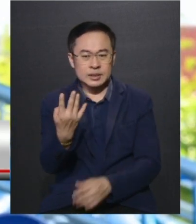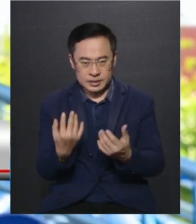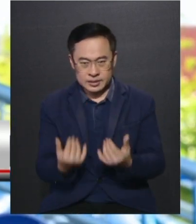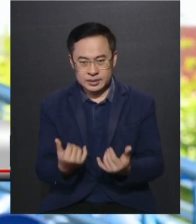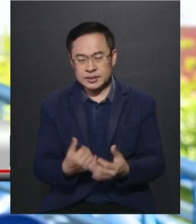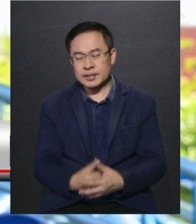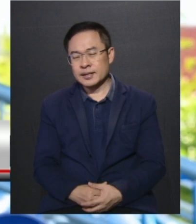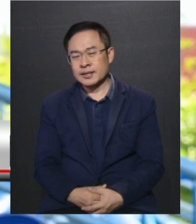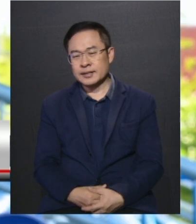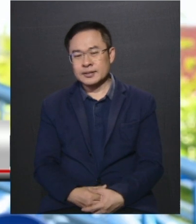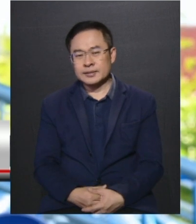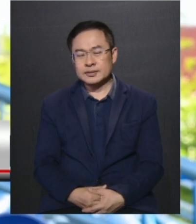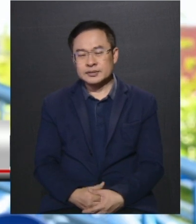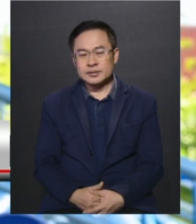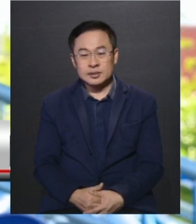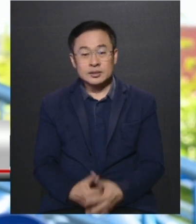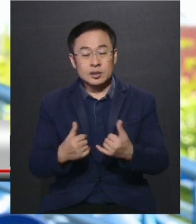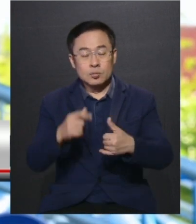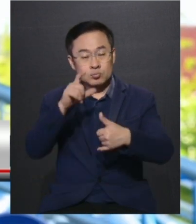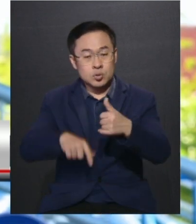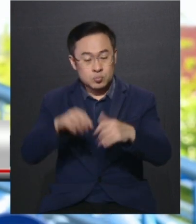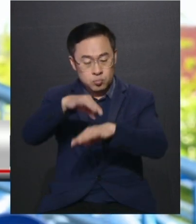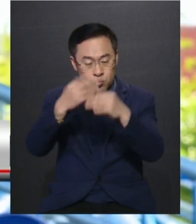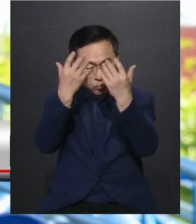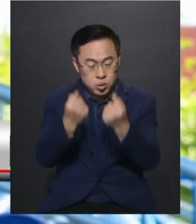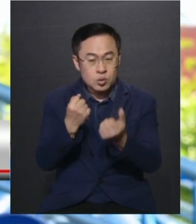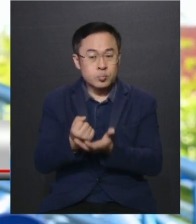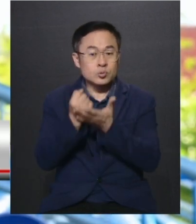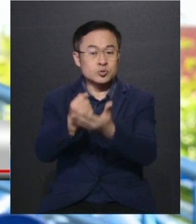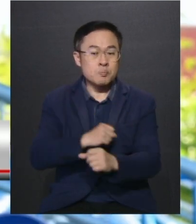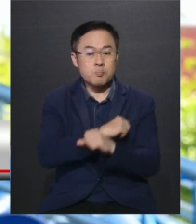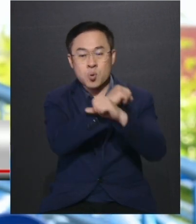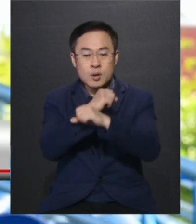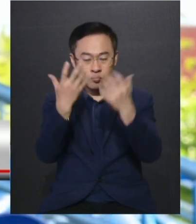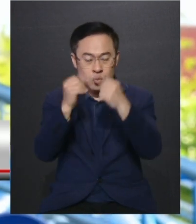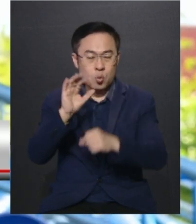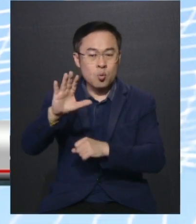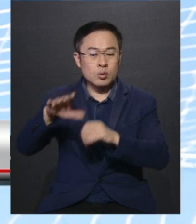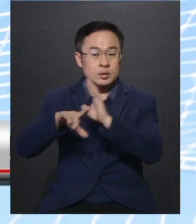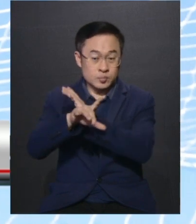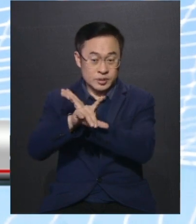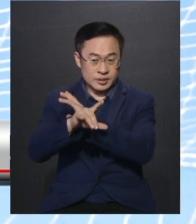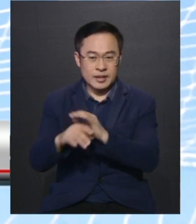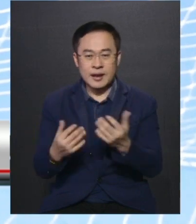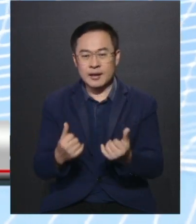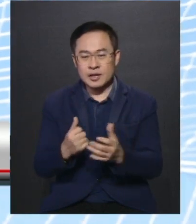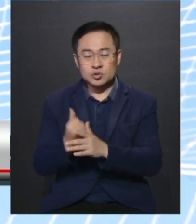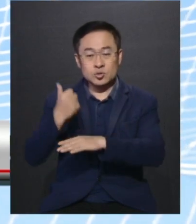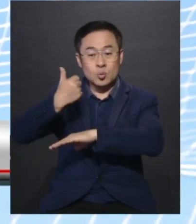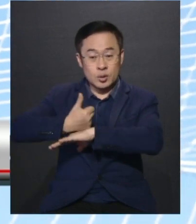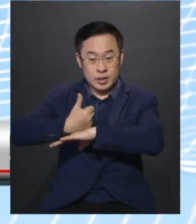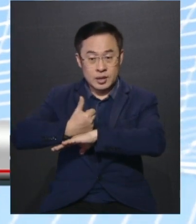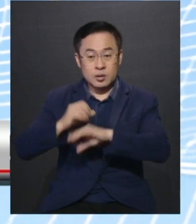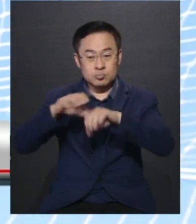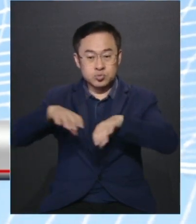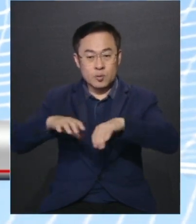แล้วก็ภูเก็ตเฟื่องขอนค่ะเข้ามาเสริมทัพความแข็งแกร่งให้กับฉลามชนภายใต้การคุมทัพของมาโกโตะเทกุระโมริ